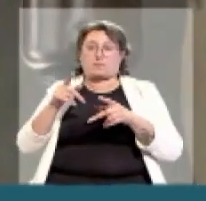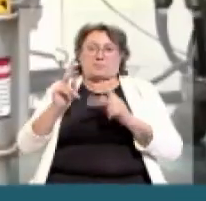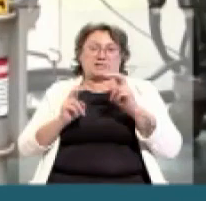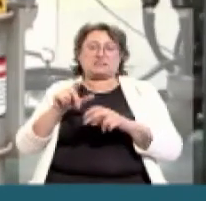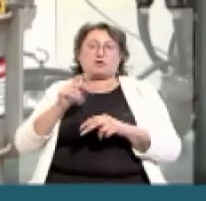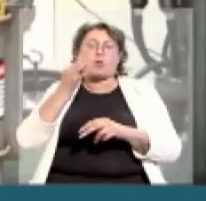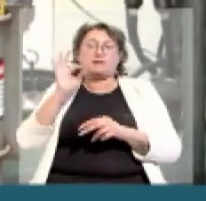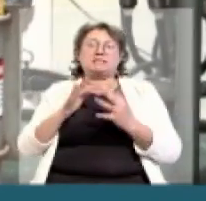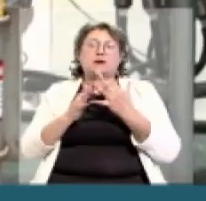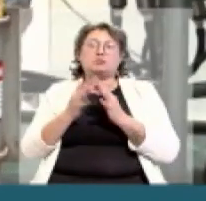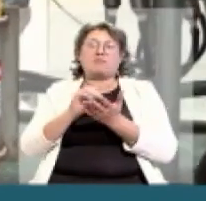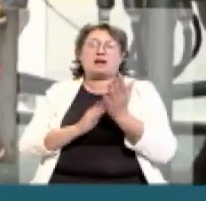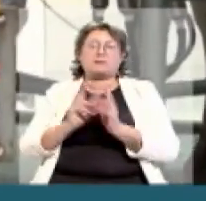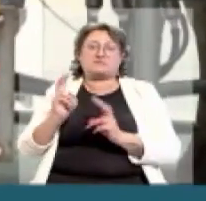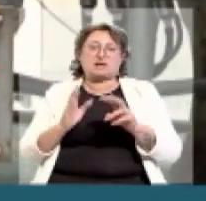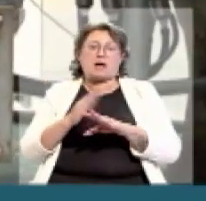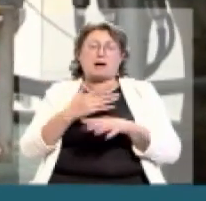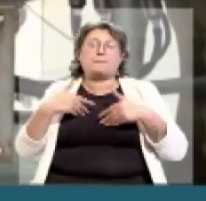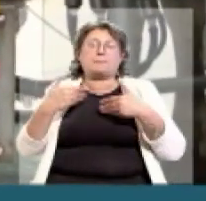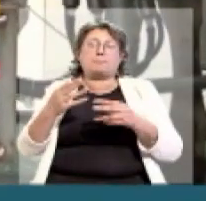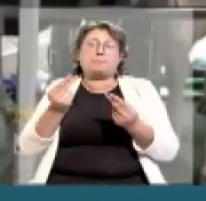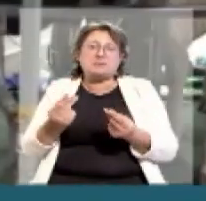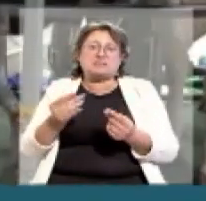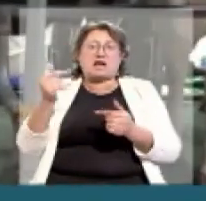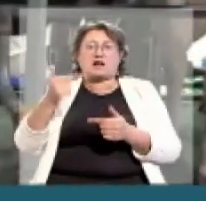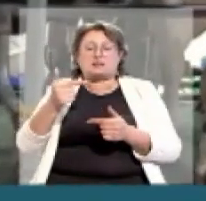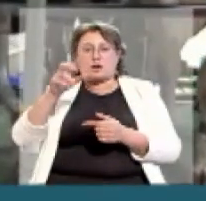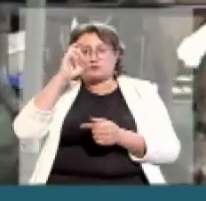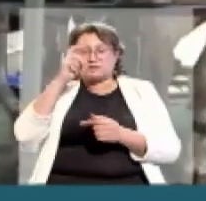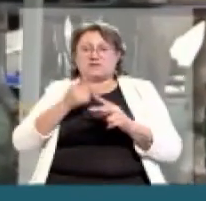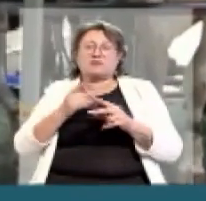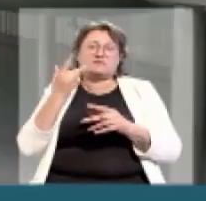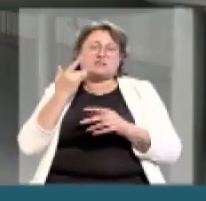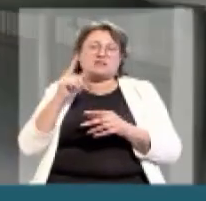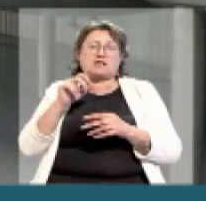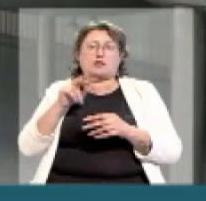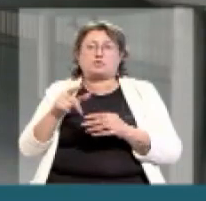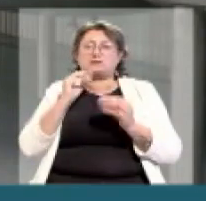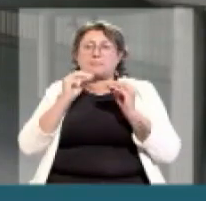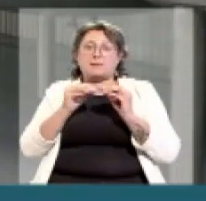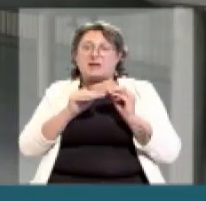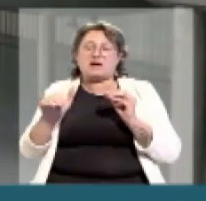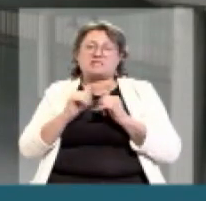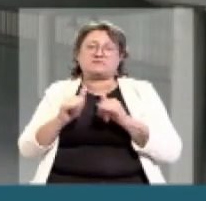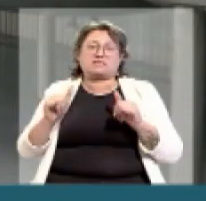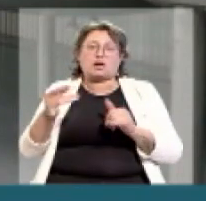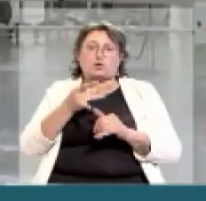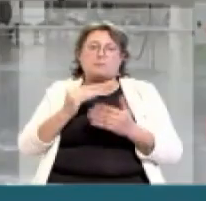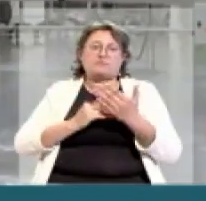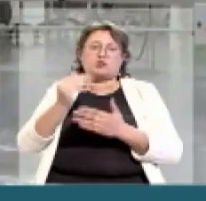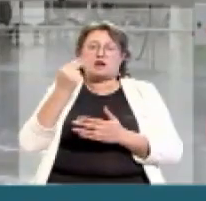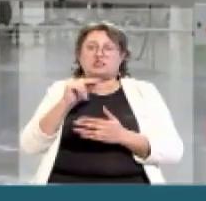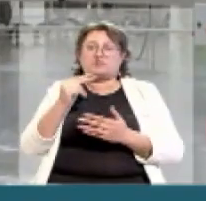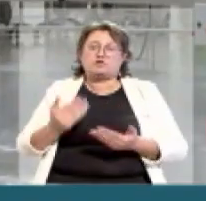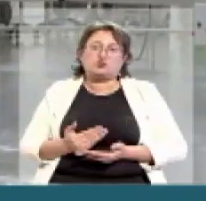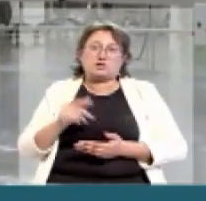опытные сельхозтоваропроизводители. А инициативы бизнеса и гарантии государства – это всегда залог стабильного развития региона и повышения